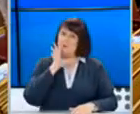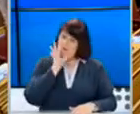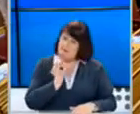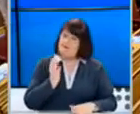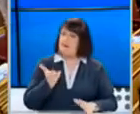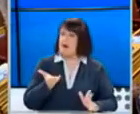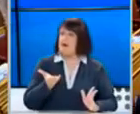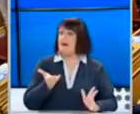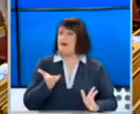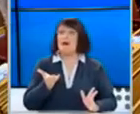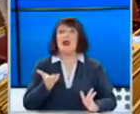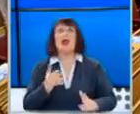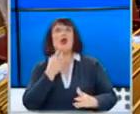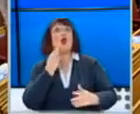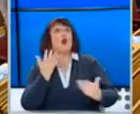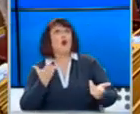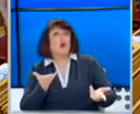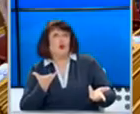ειλικρινώς, διότι